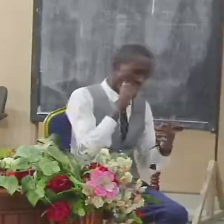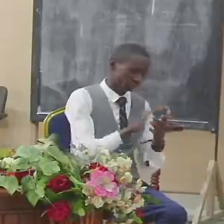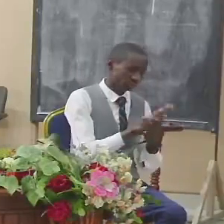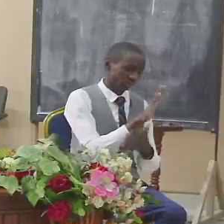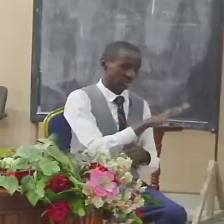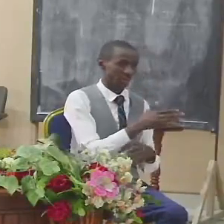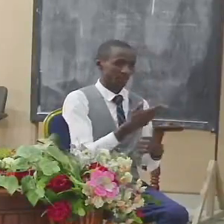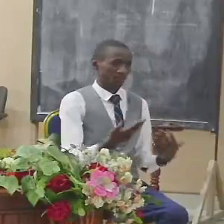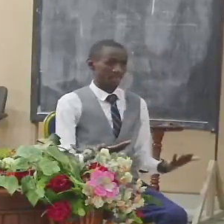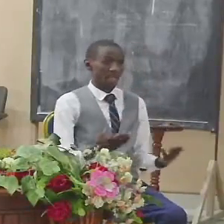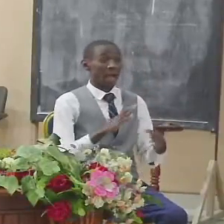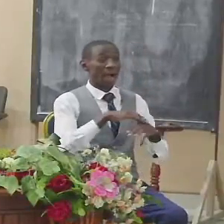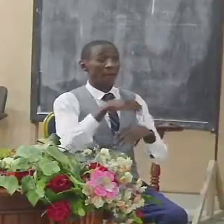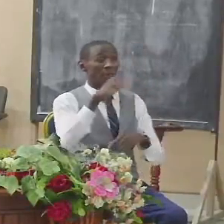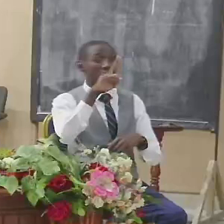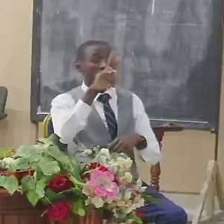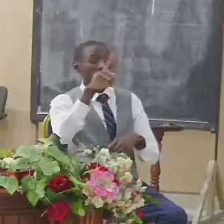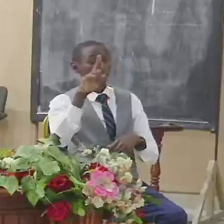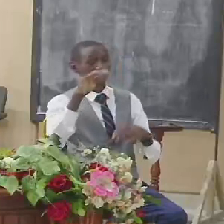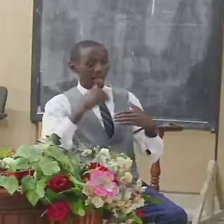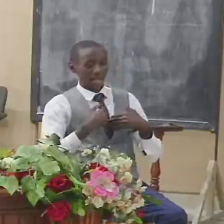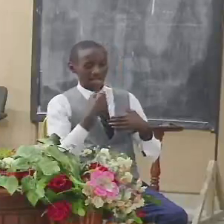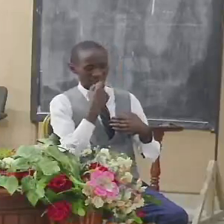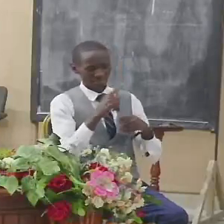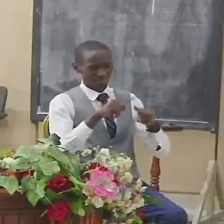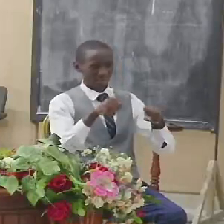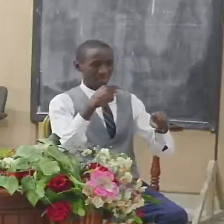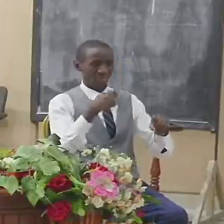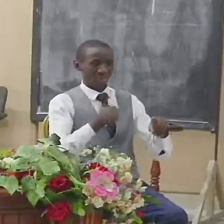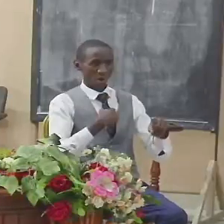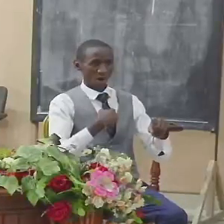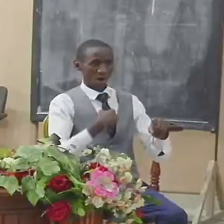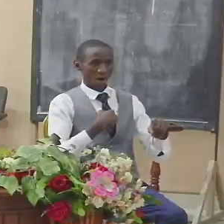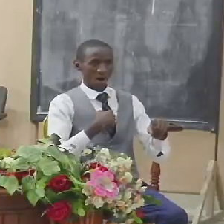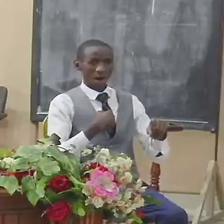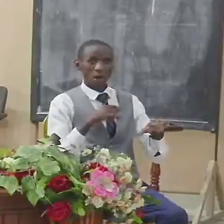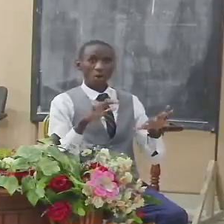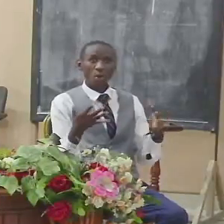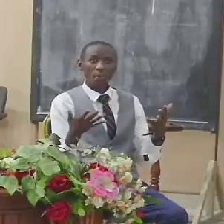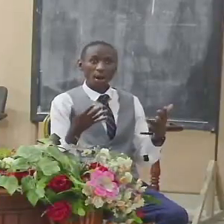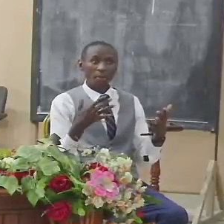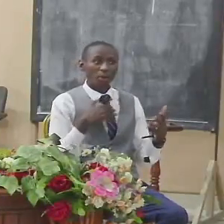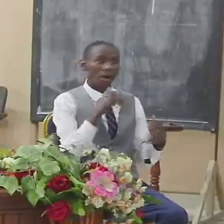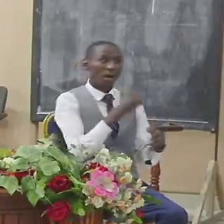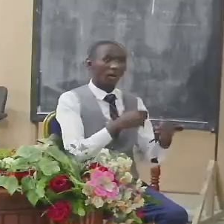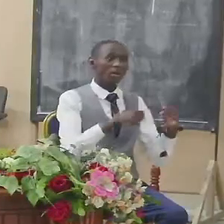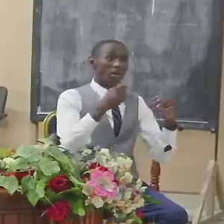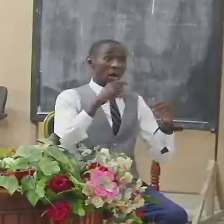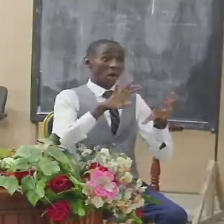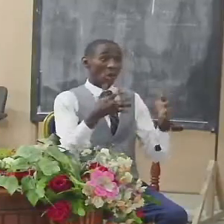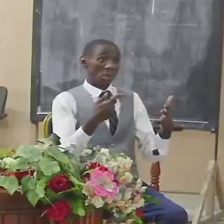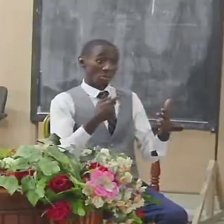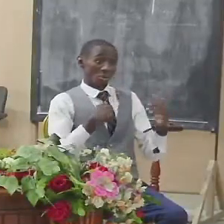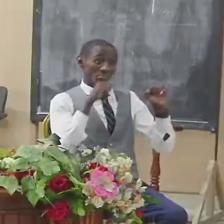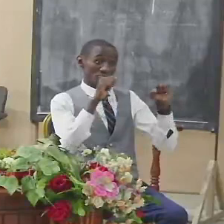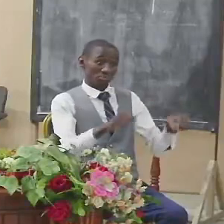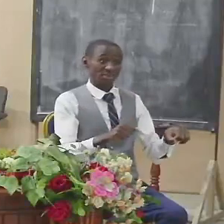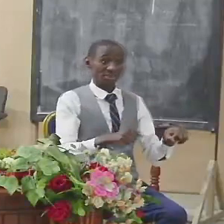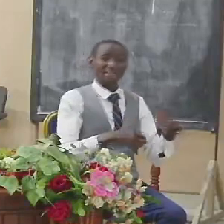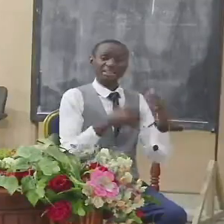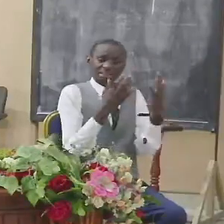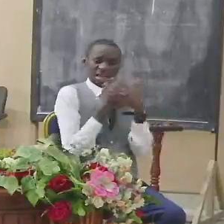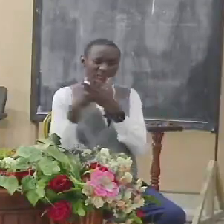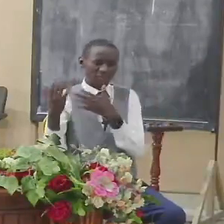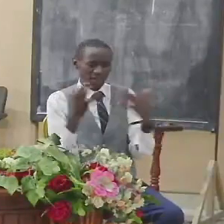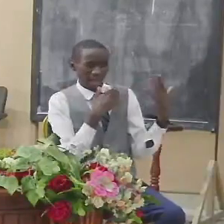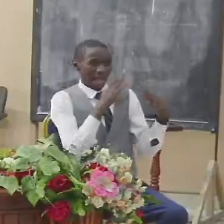wako. Uria dit. Uria kasema. Mais moi. Mie. Comment? Ayetu. Puis-je? Minaeza. Me laver. Nawa.